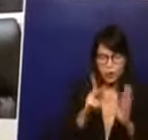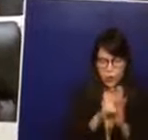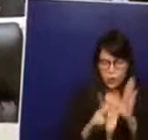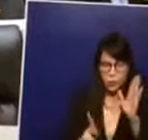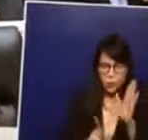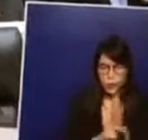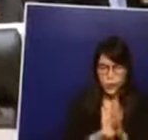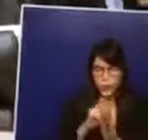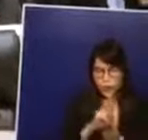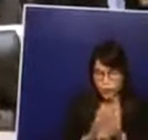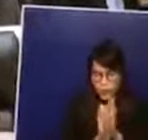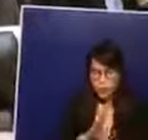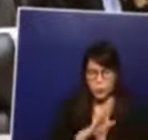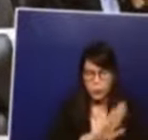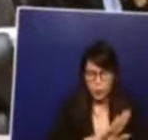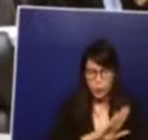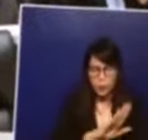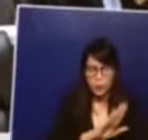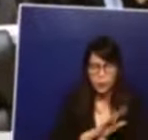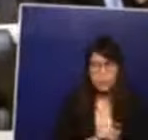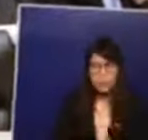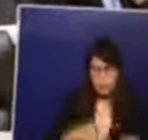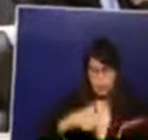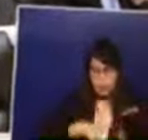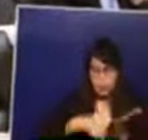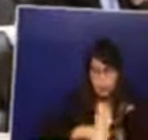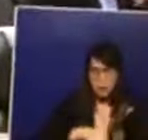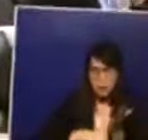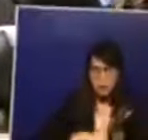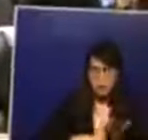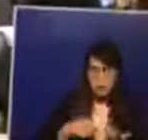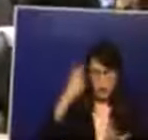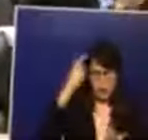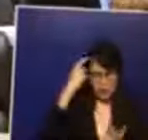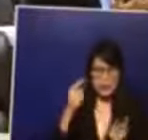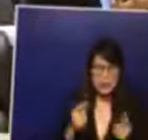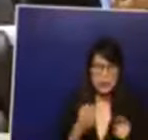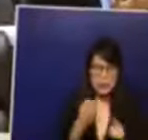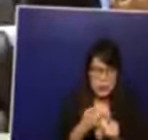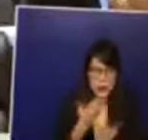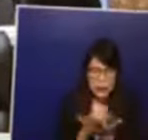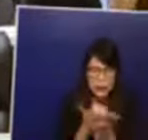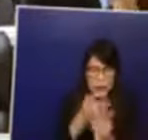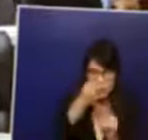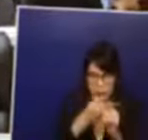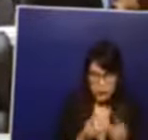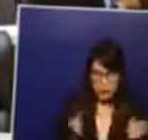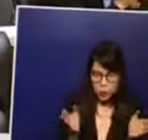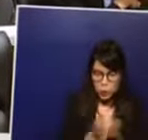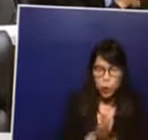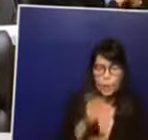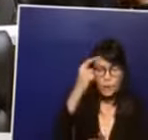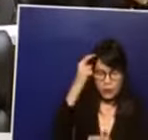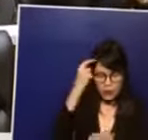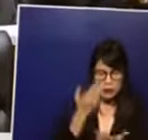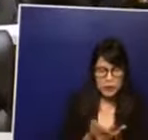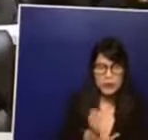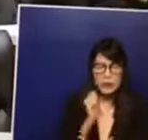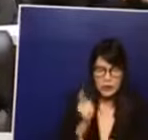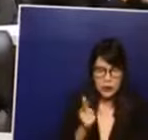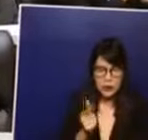ระเบียบคำสั่งของสรรพากรยังกำหนดให้นำมาคิดและคำนวณภาษีโดยคิด